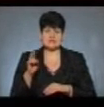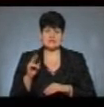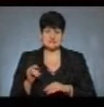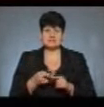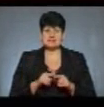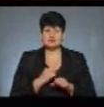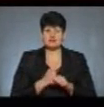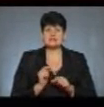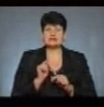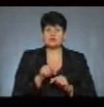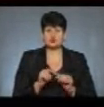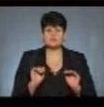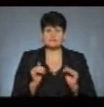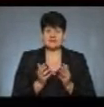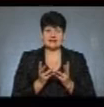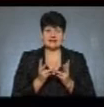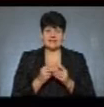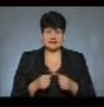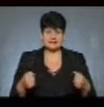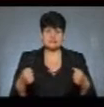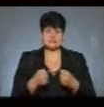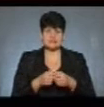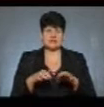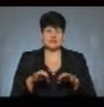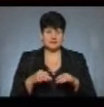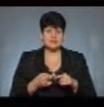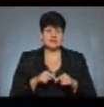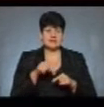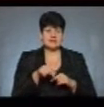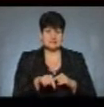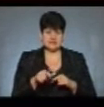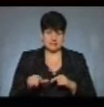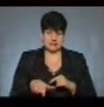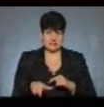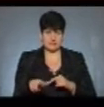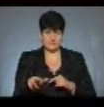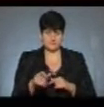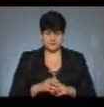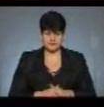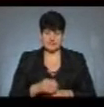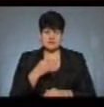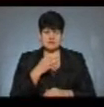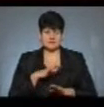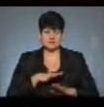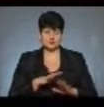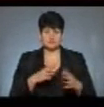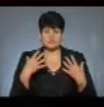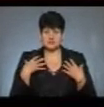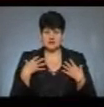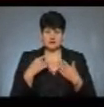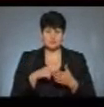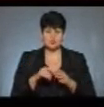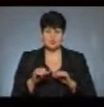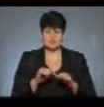зробили для того, щоб зменшити кількість дорожньо-транспортних пригод на цій ділянці, розповів заступник начальника міського управління